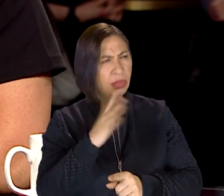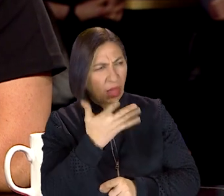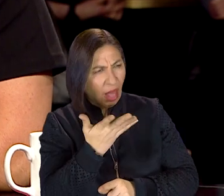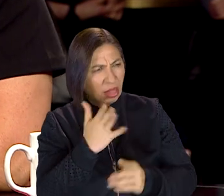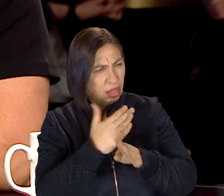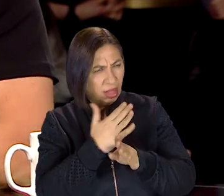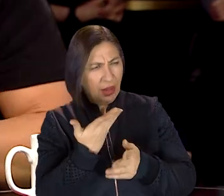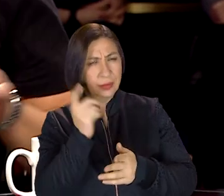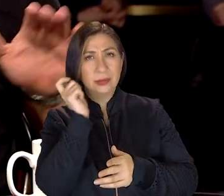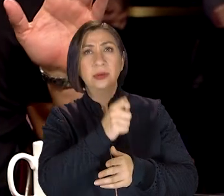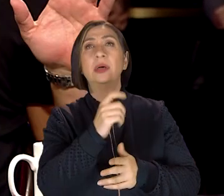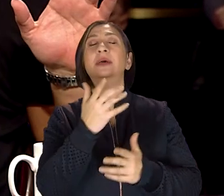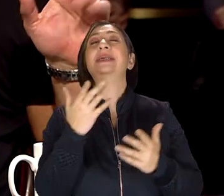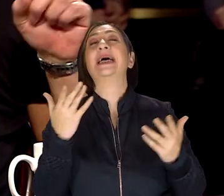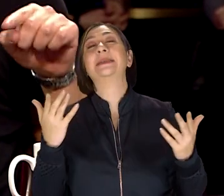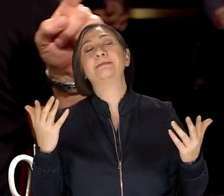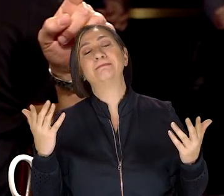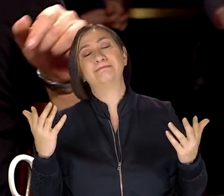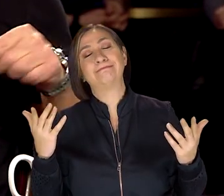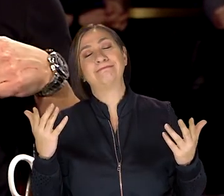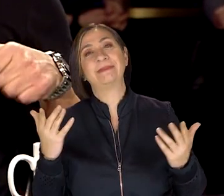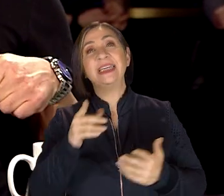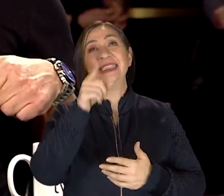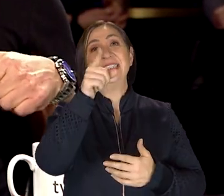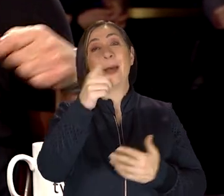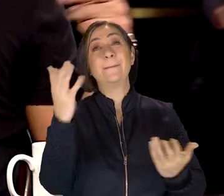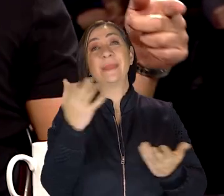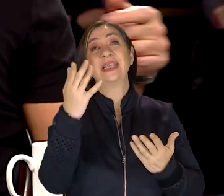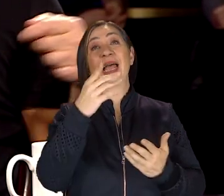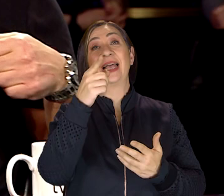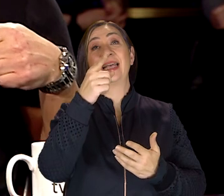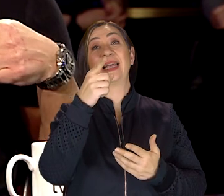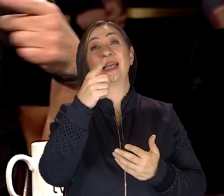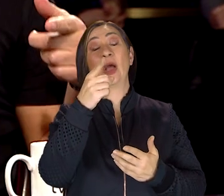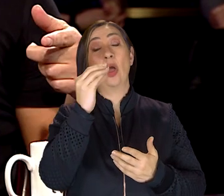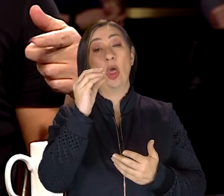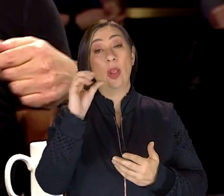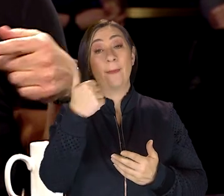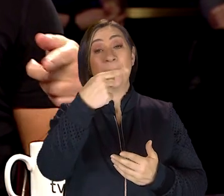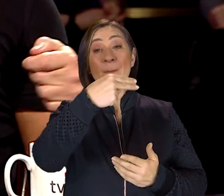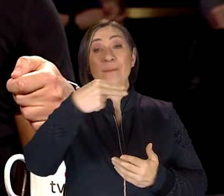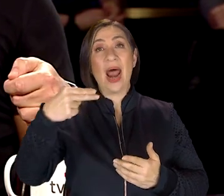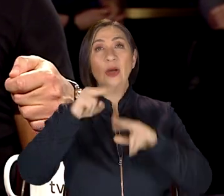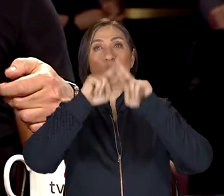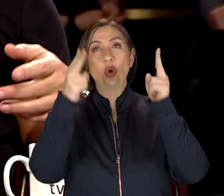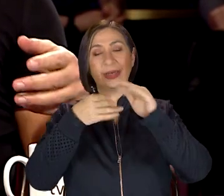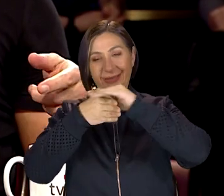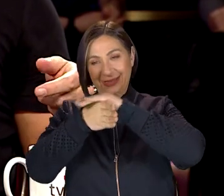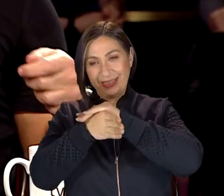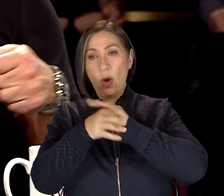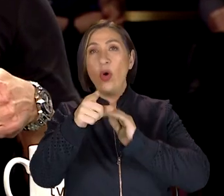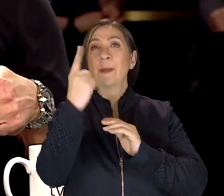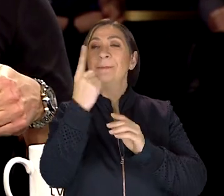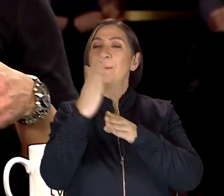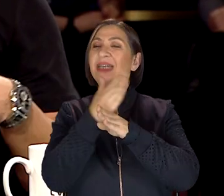oğlum dedim, niye dava açacaksın? Çünkü dedi abi... Sen dedi mesela dedi bir işte atıyorum çok önemli bir markanın dedi dükkanına girsen. Hı. Oradan